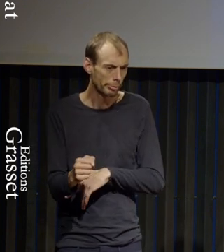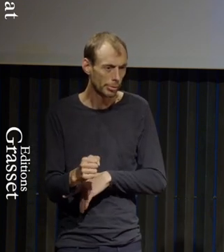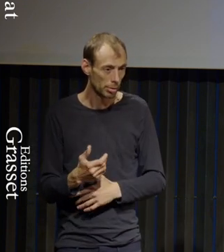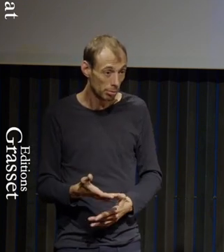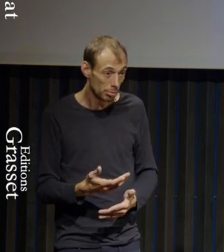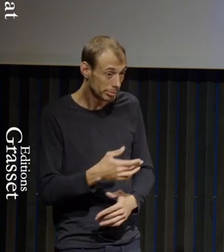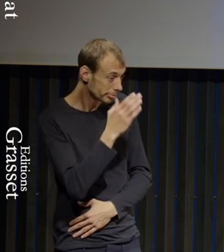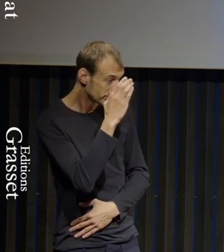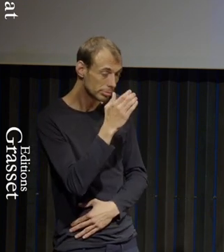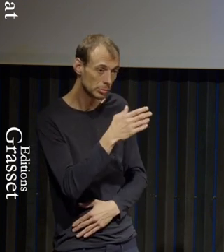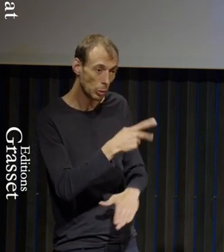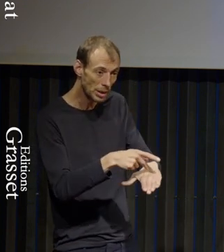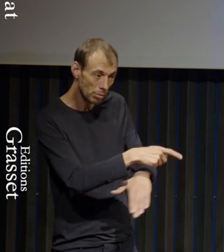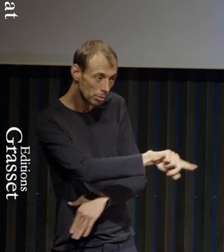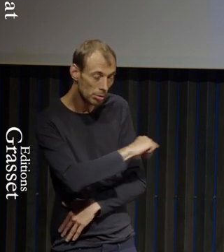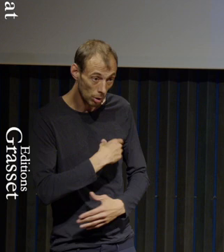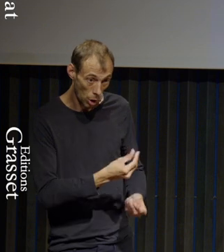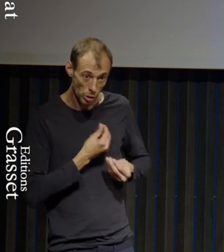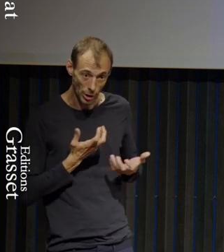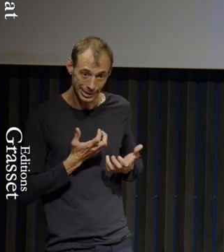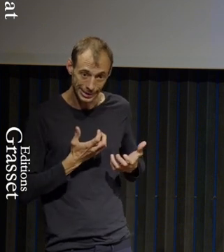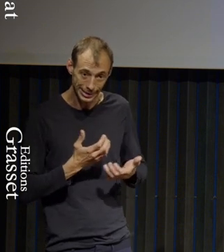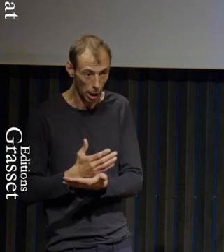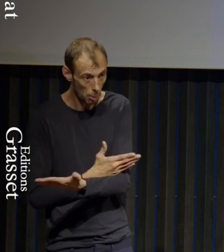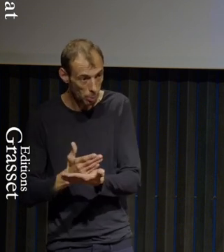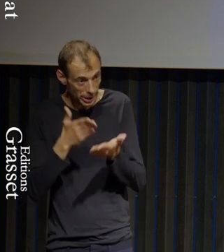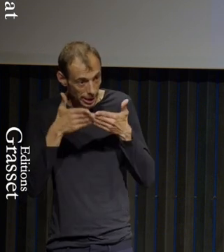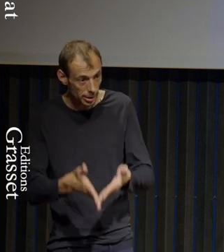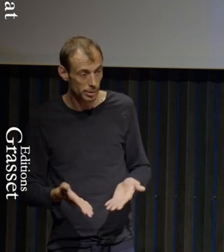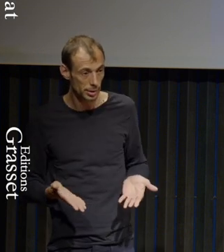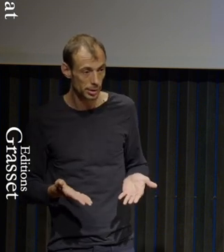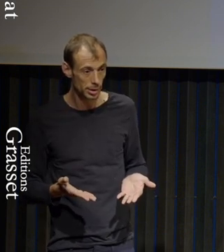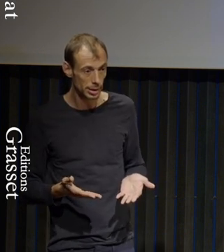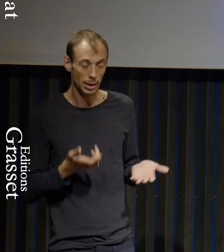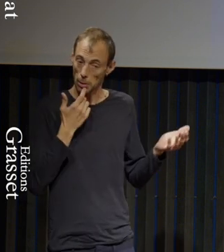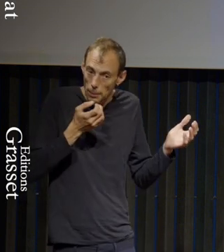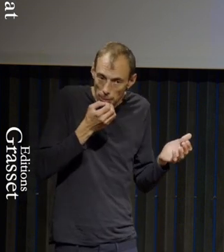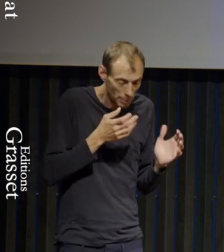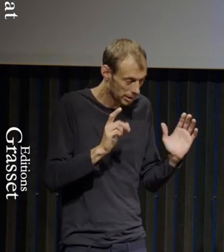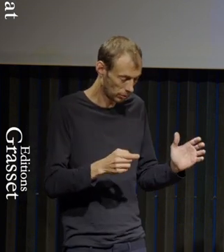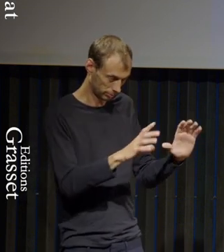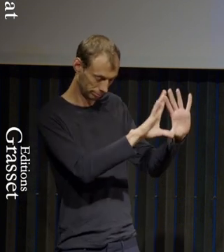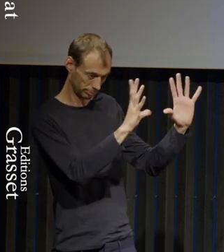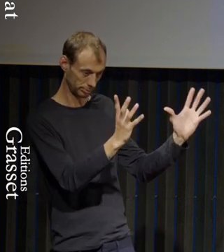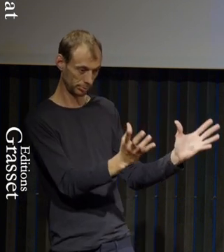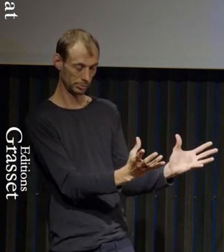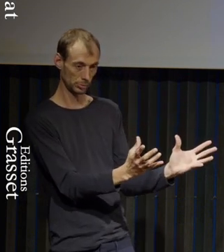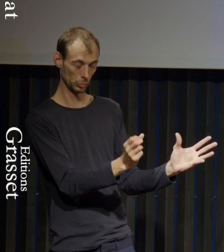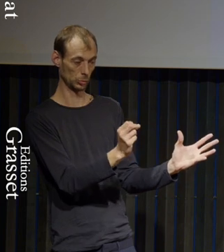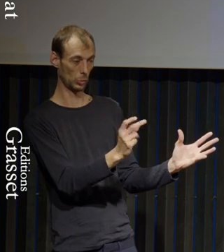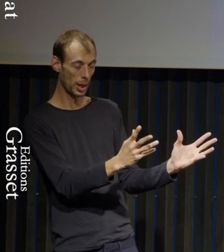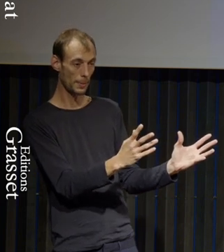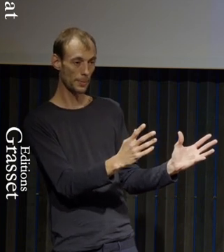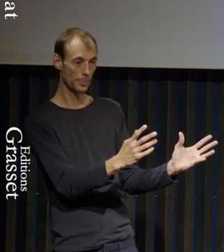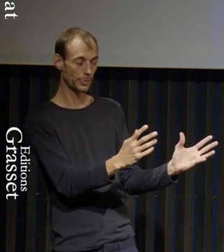Il faut prendre le temps de cette réflexion, mais il faut aussi se demander quelles sont les conséquences de cette réflexion. Et si, de fait,